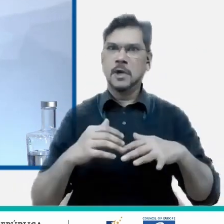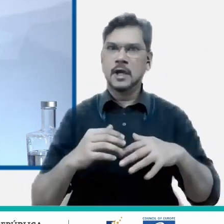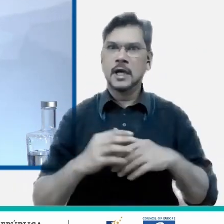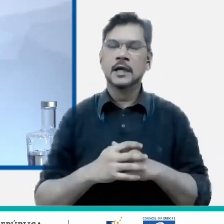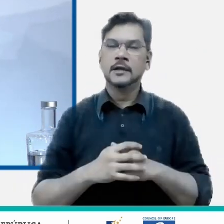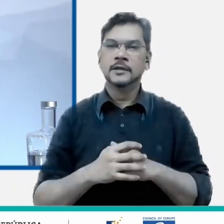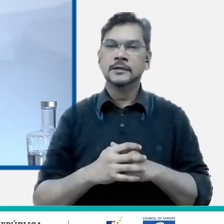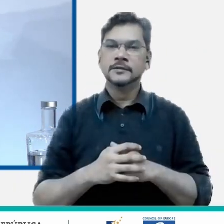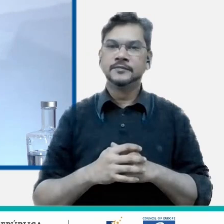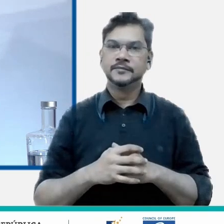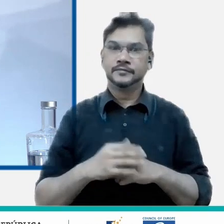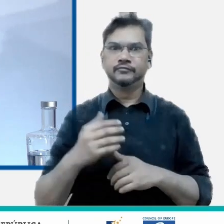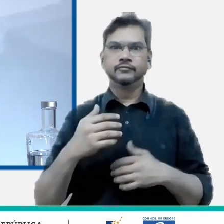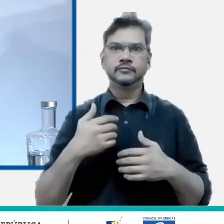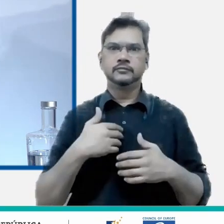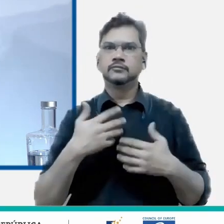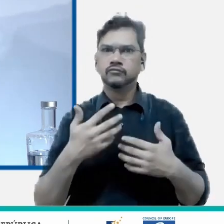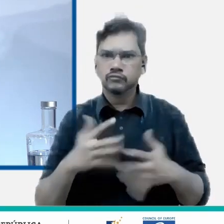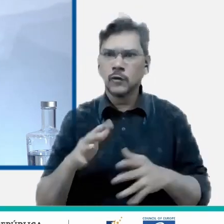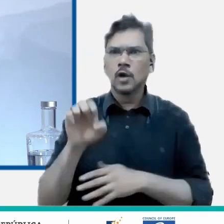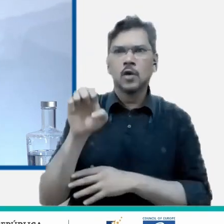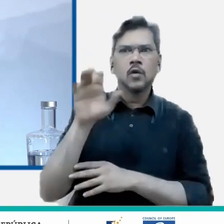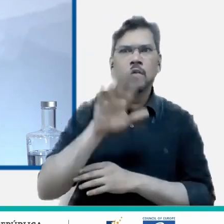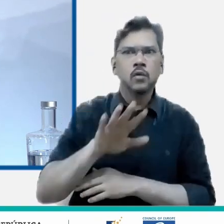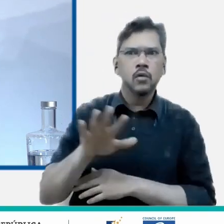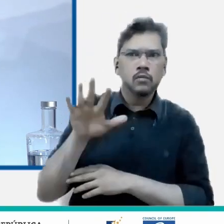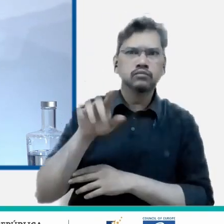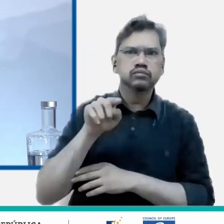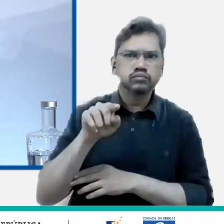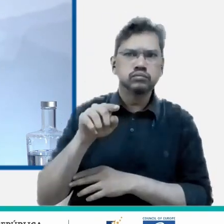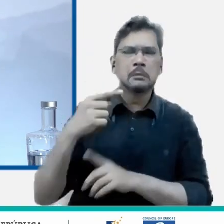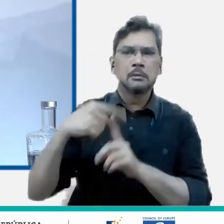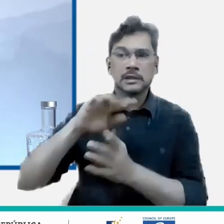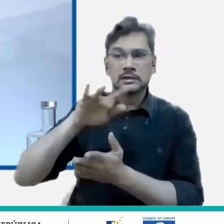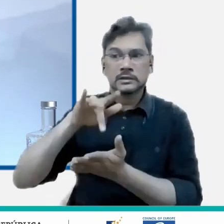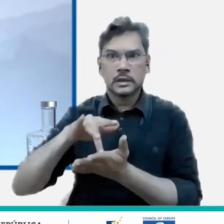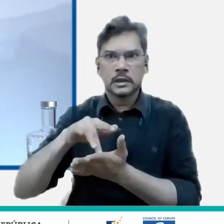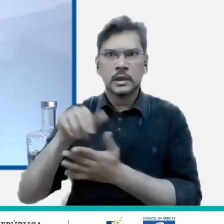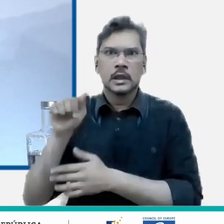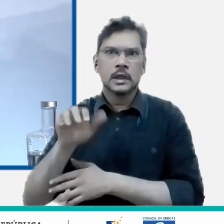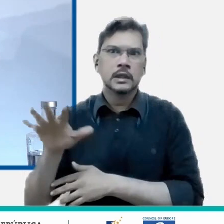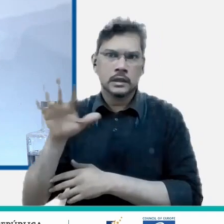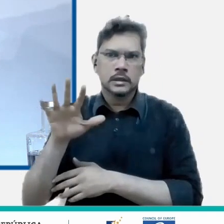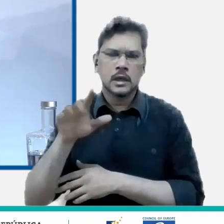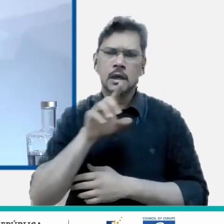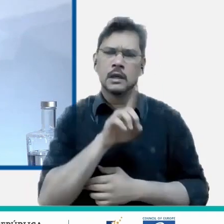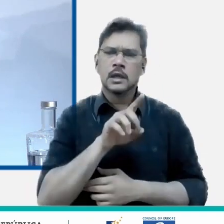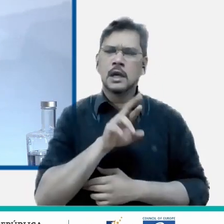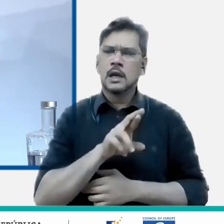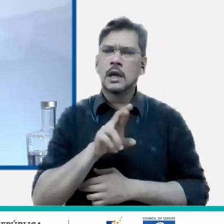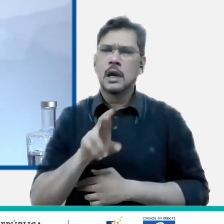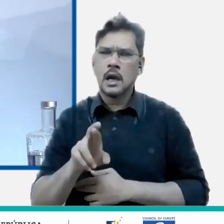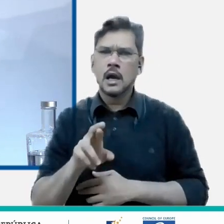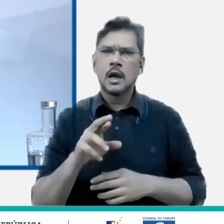Inform, Коперник или же Призма в Монголии. Мы поняли, что у нас одинаковые подходы к процессу снижения рисков